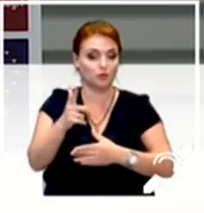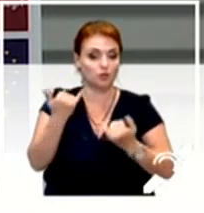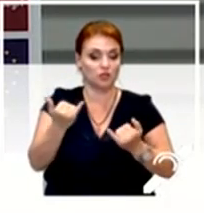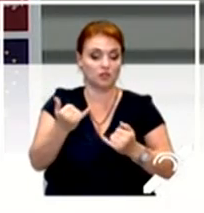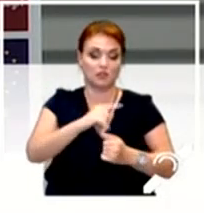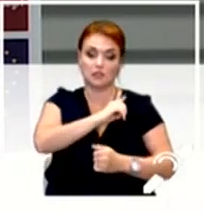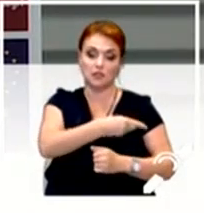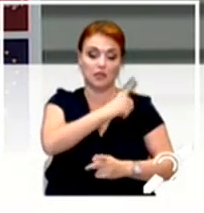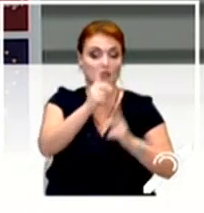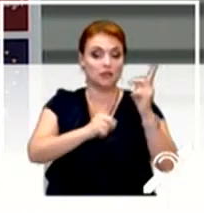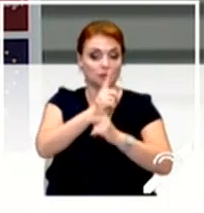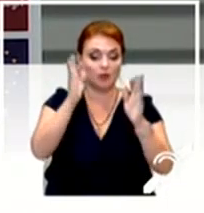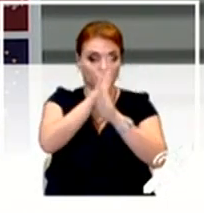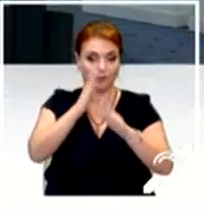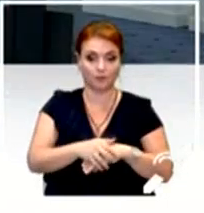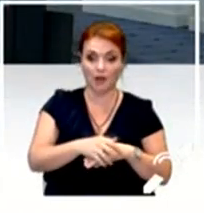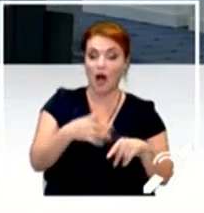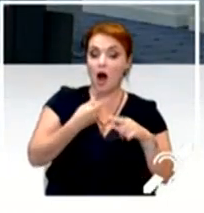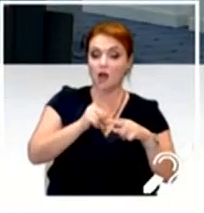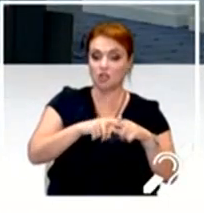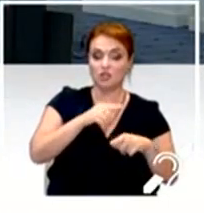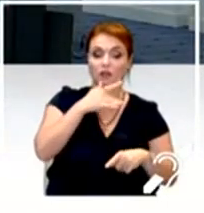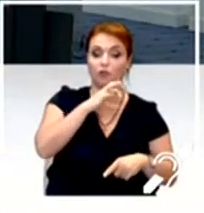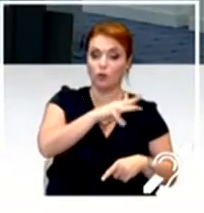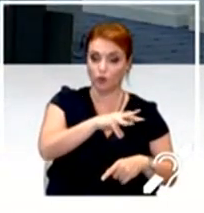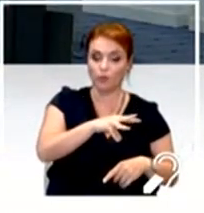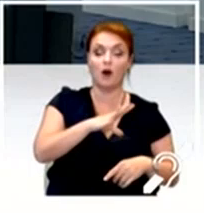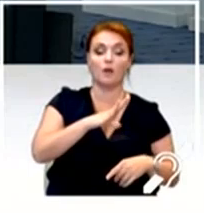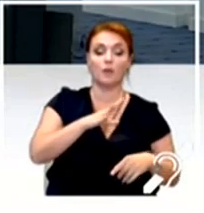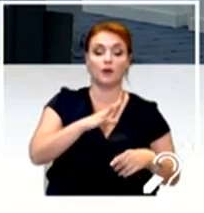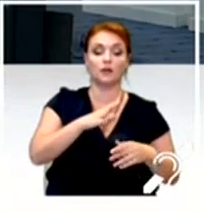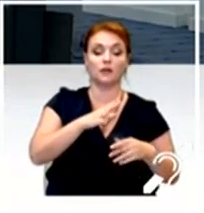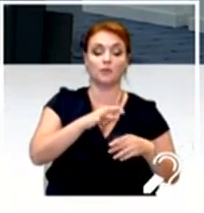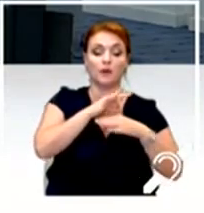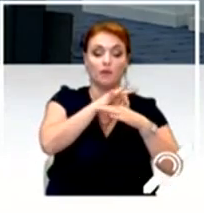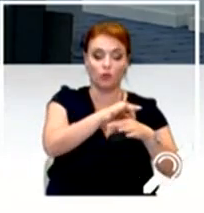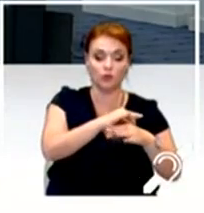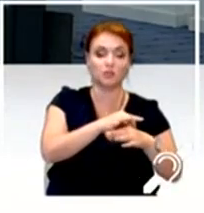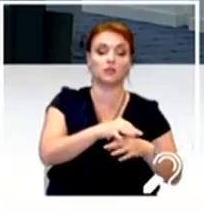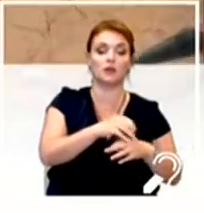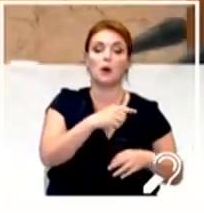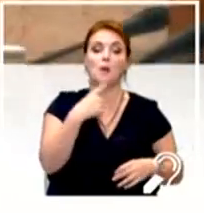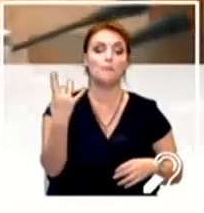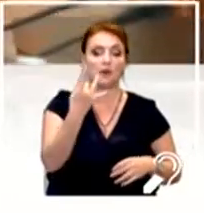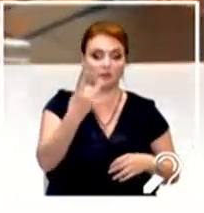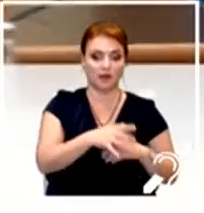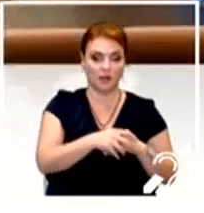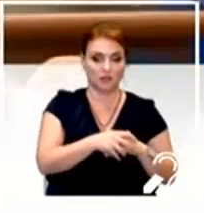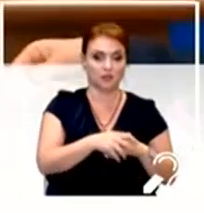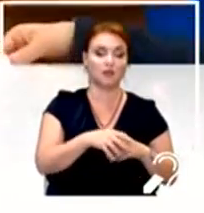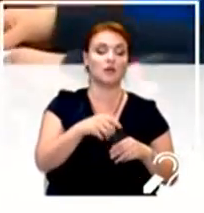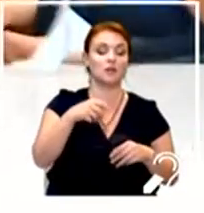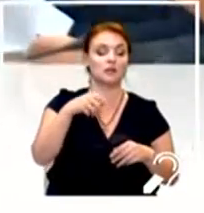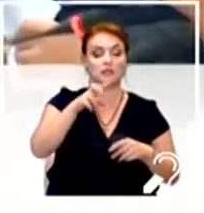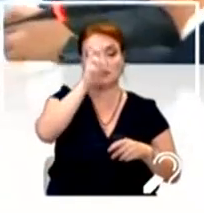fost inițiată de România, Franța și Germania. Scopul organizării conferințelor este de a mobiliza, concentra și coordona sprijinul politic,